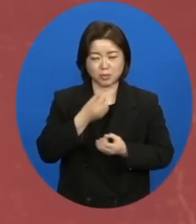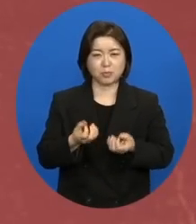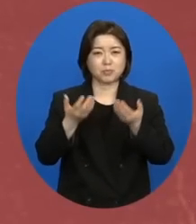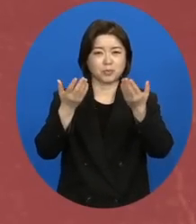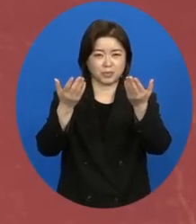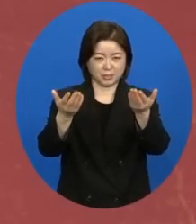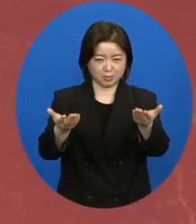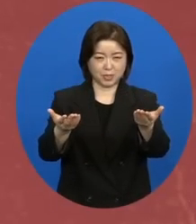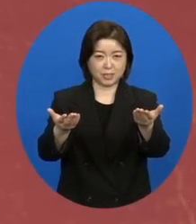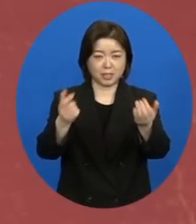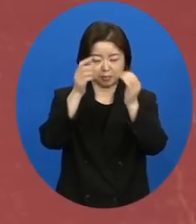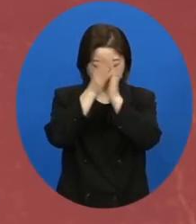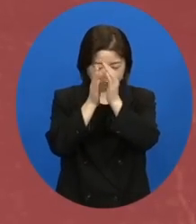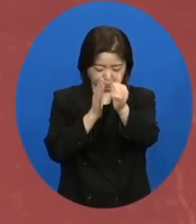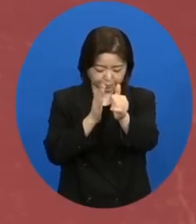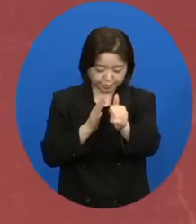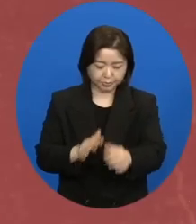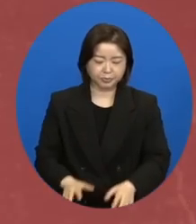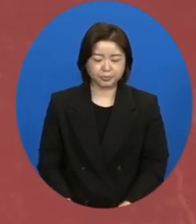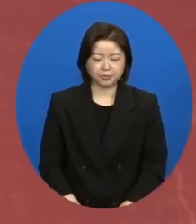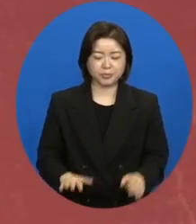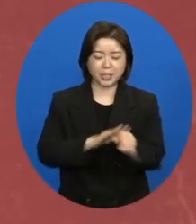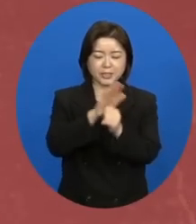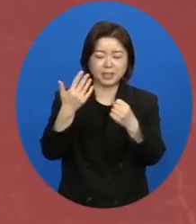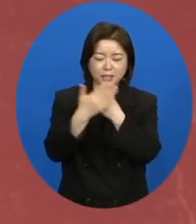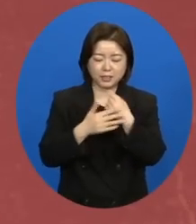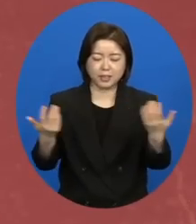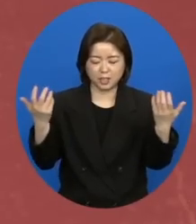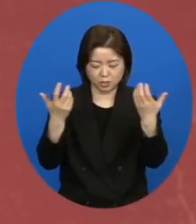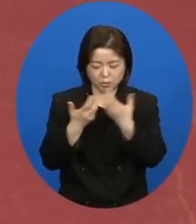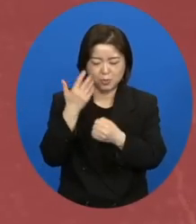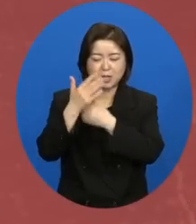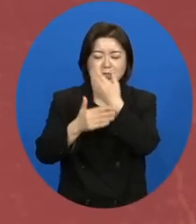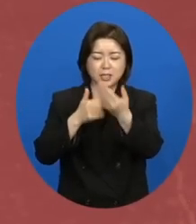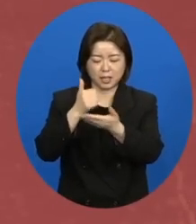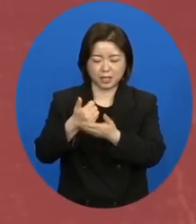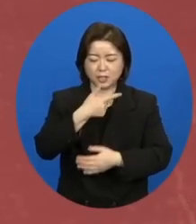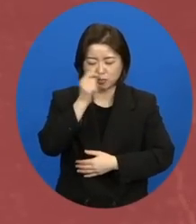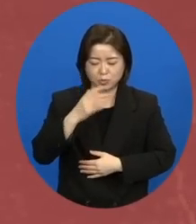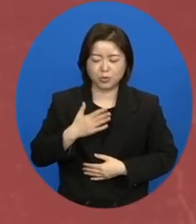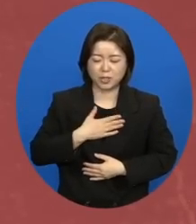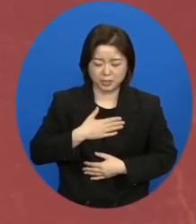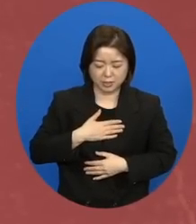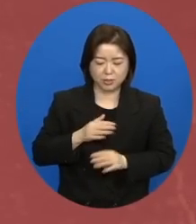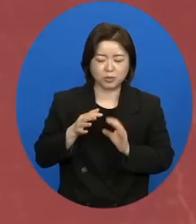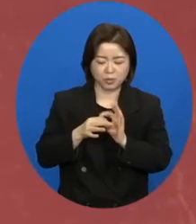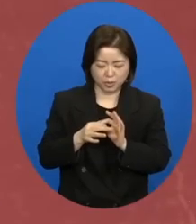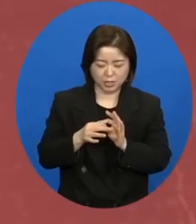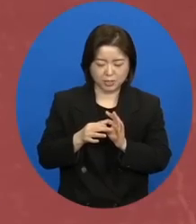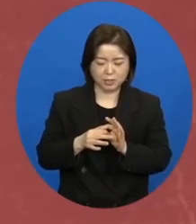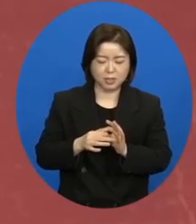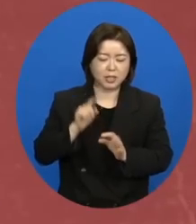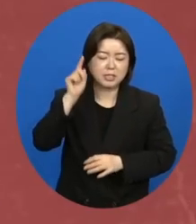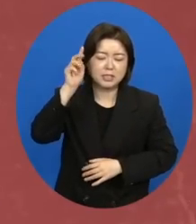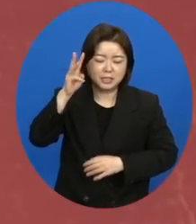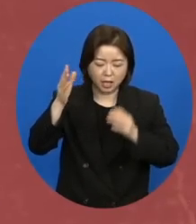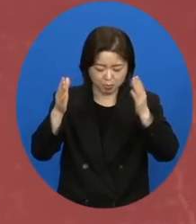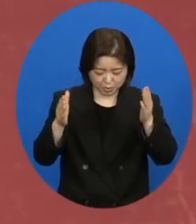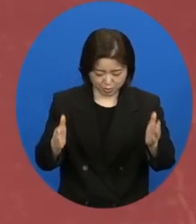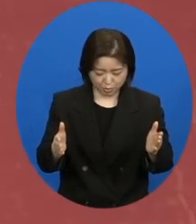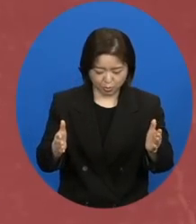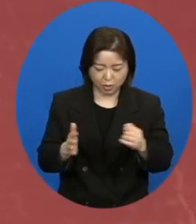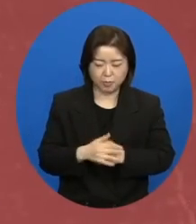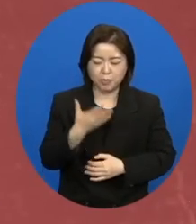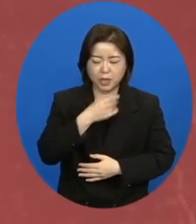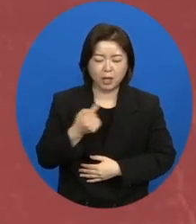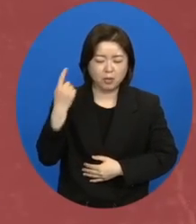축복합니다. 기도합니다. 사랑과 내가 충만하신 하나님, 부족한 종을 통해서 3일 동안